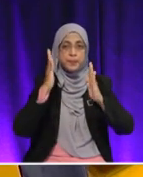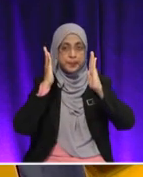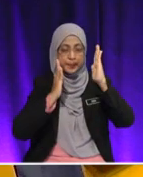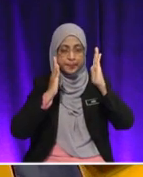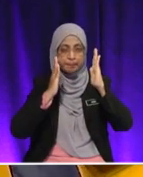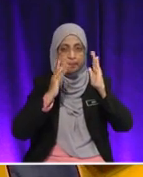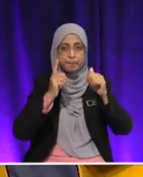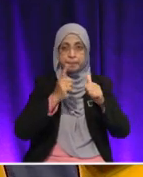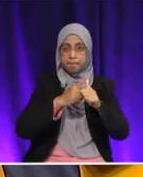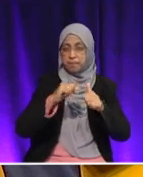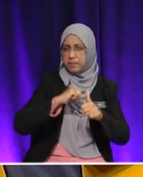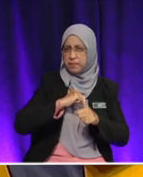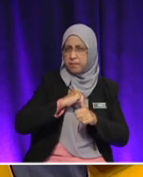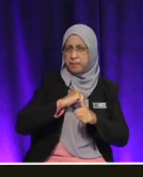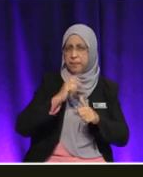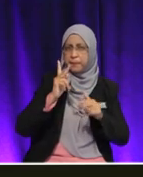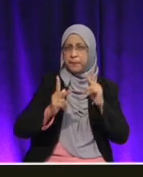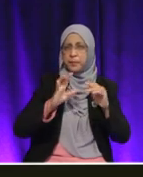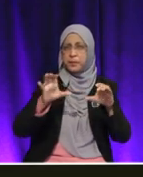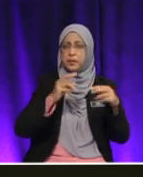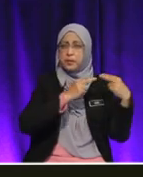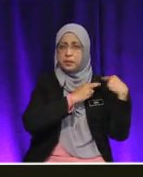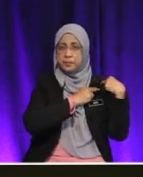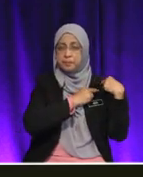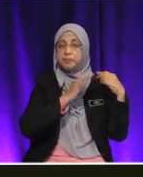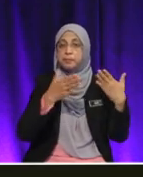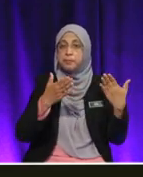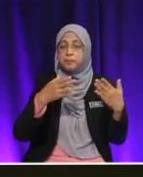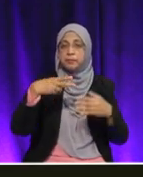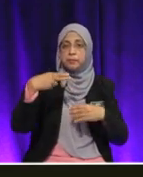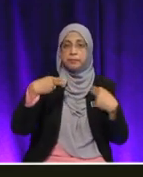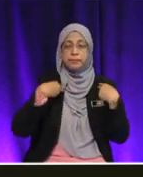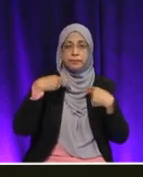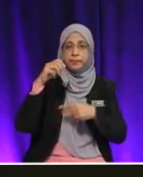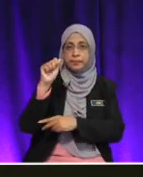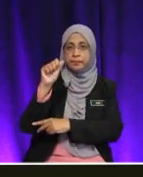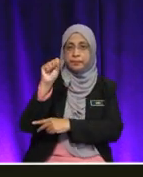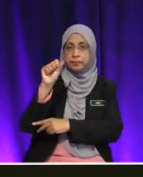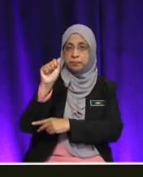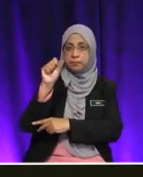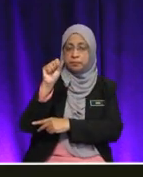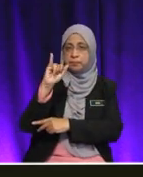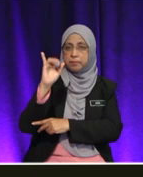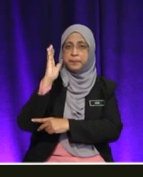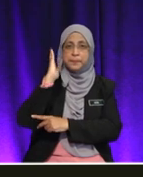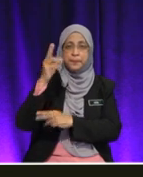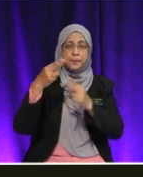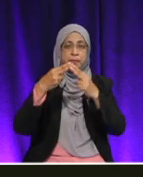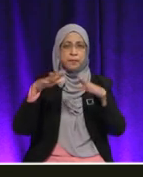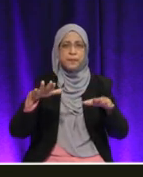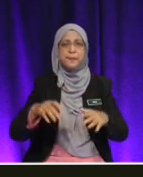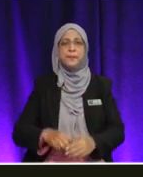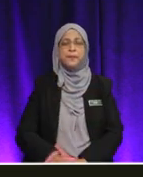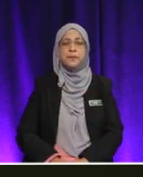kepada diri kita hak asasi akan hilang oke di sini pula saya nanya kepada murid-murid Apakah contoh-contoh